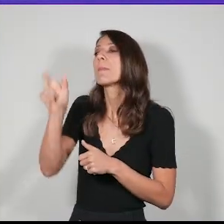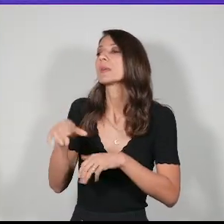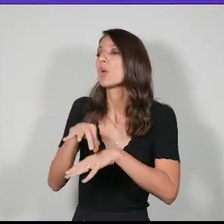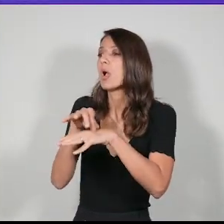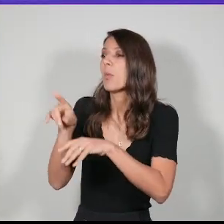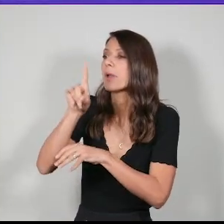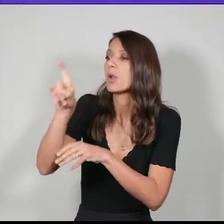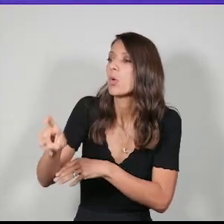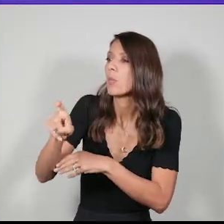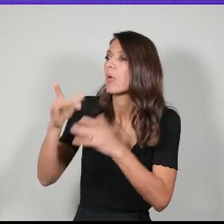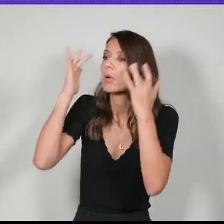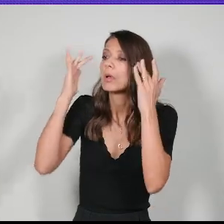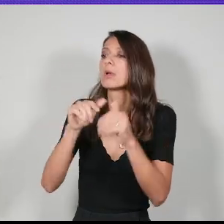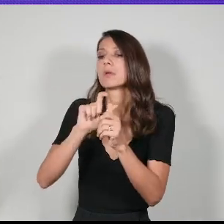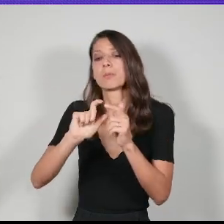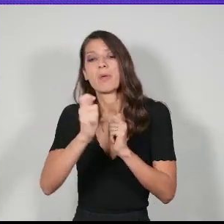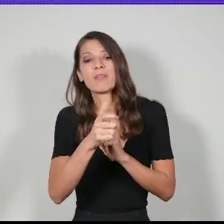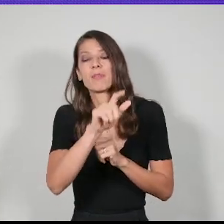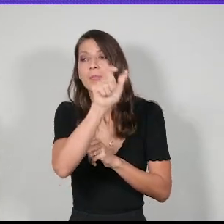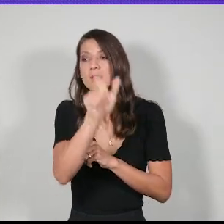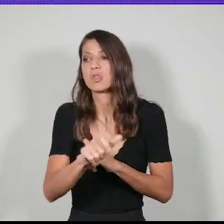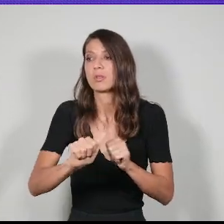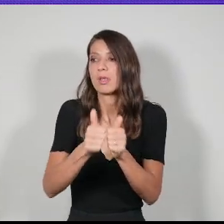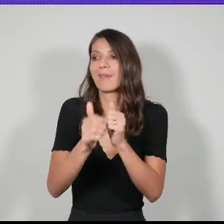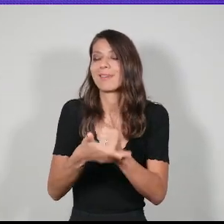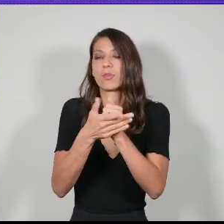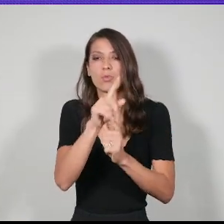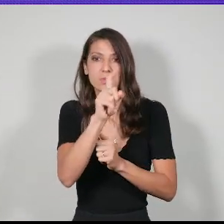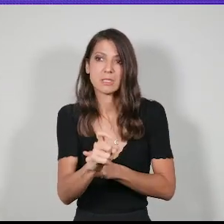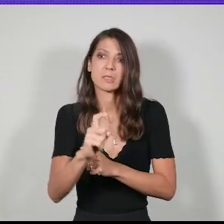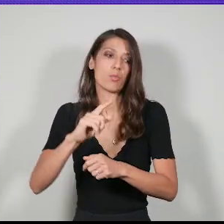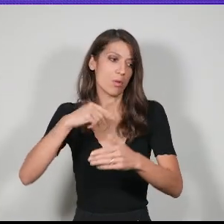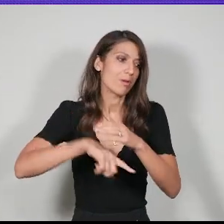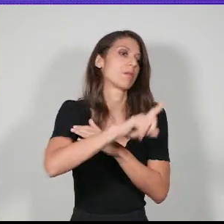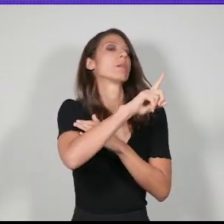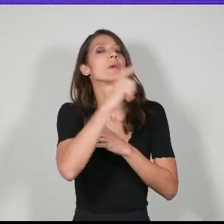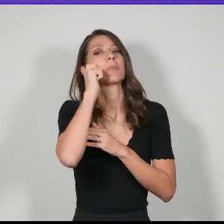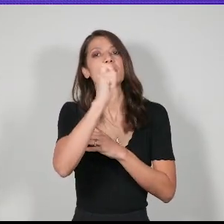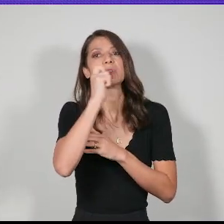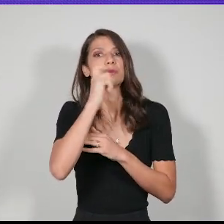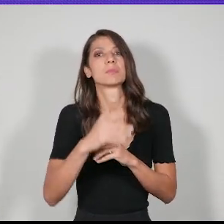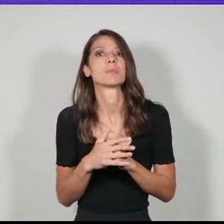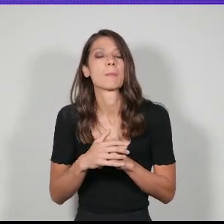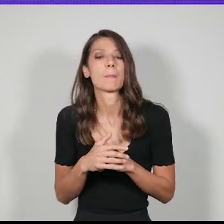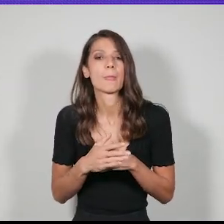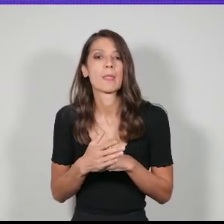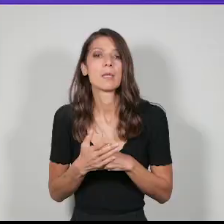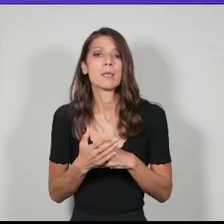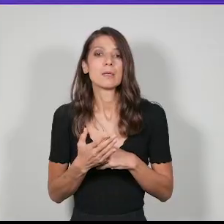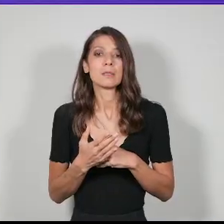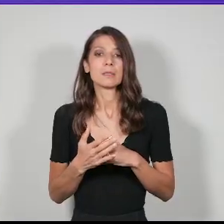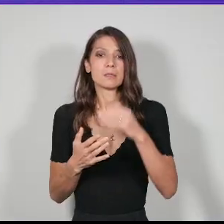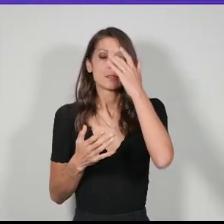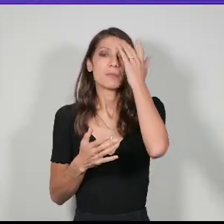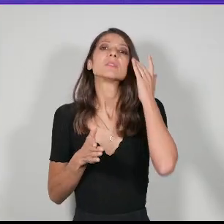et effectivement les aidants également. Donc ça renvoie effectivement à venir réinterroger, c'est une transformation de posture. Et le